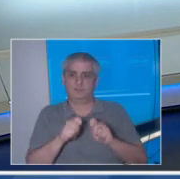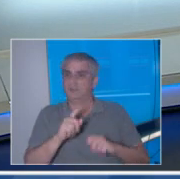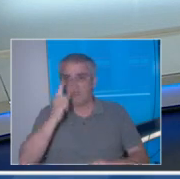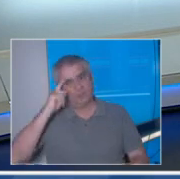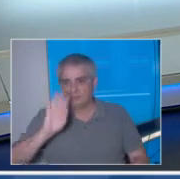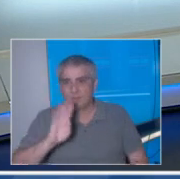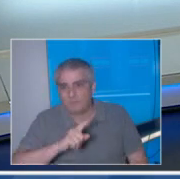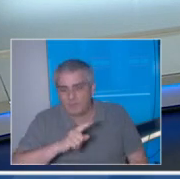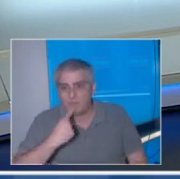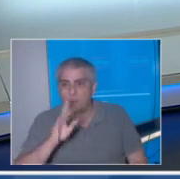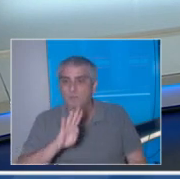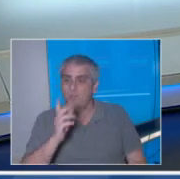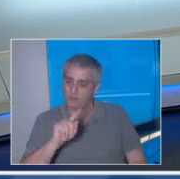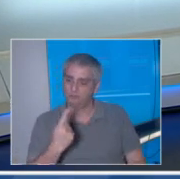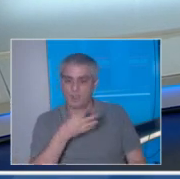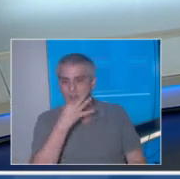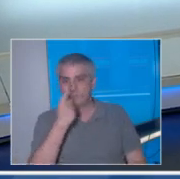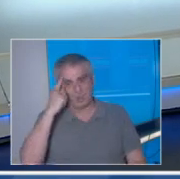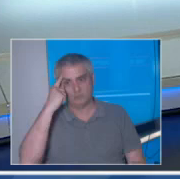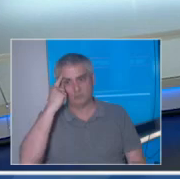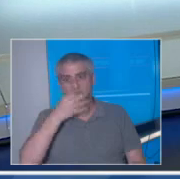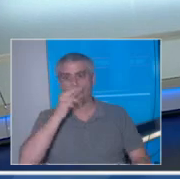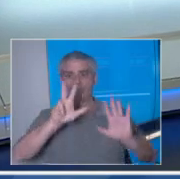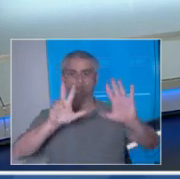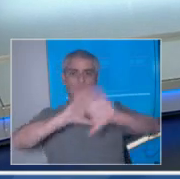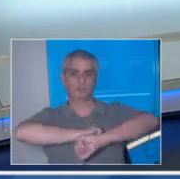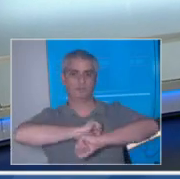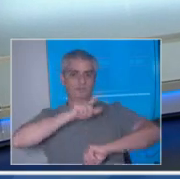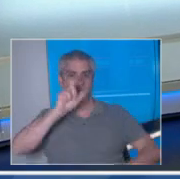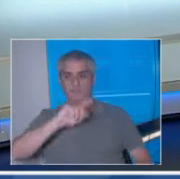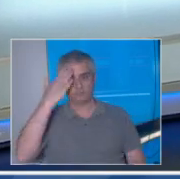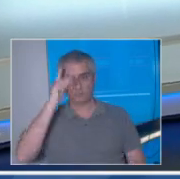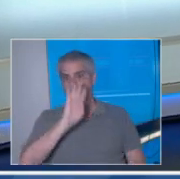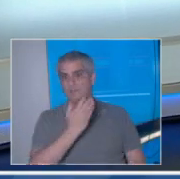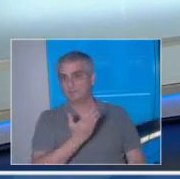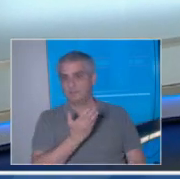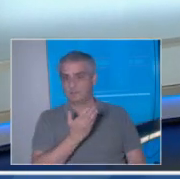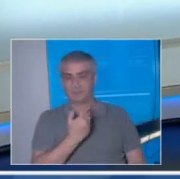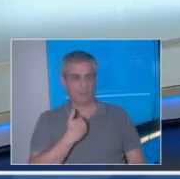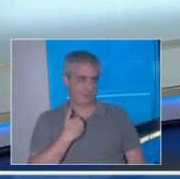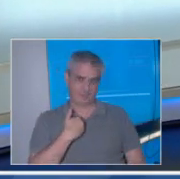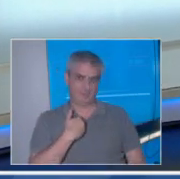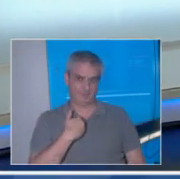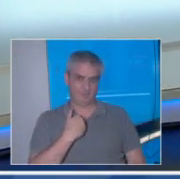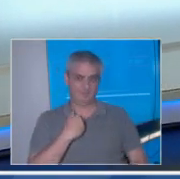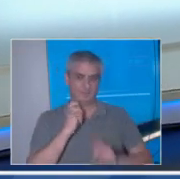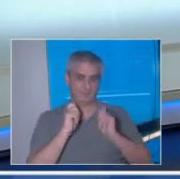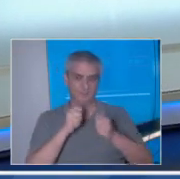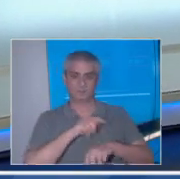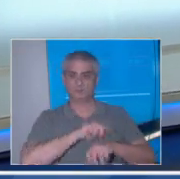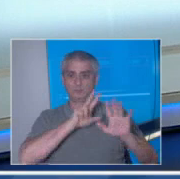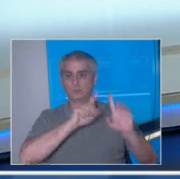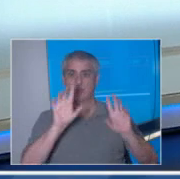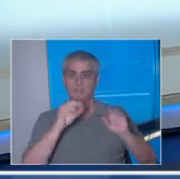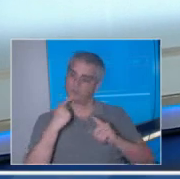חשבתי שנתניהו, אמרו לי נתניהו נועם עוד שעה, לא חשבתי שהוא ינם בשמונה בערב. זה בן אדם שלא מכיר את נתניהו. אני הגשתי בין 8